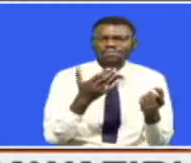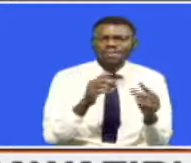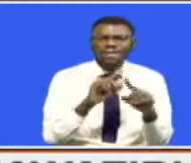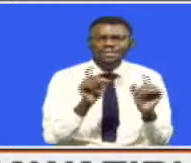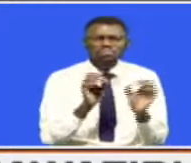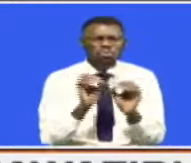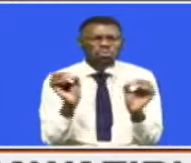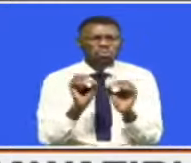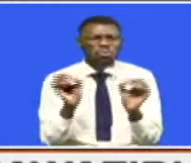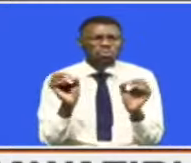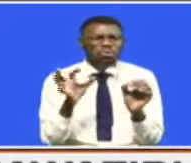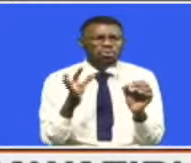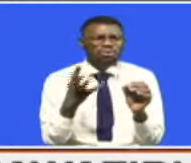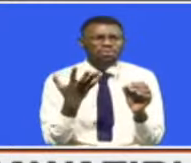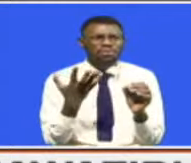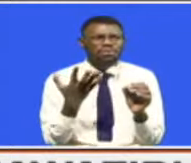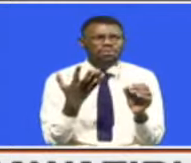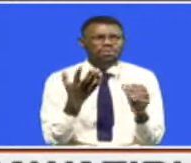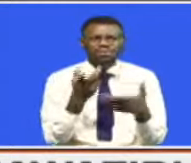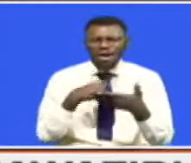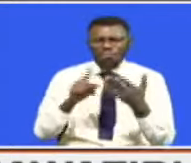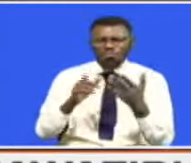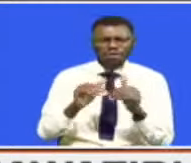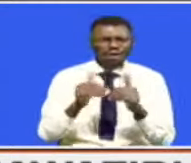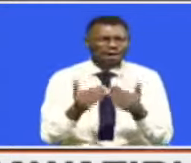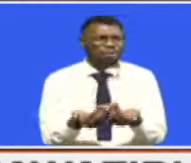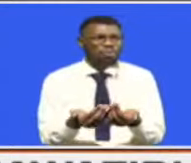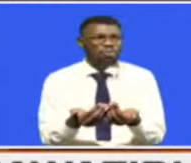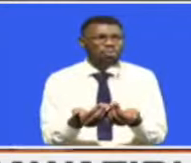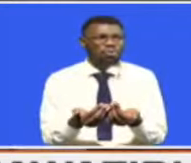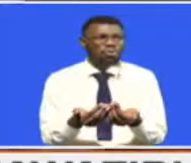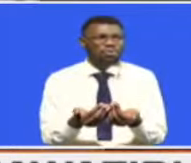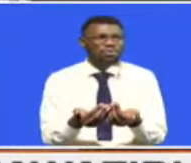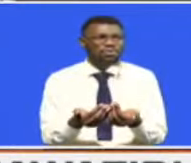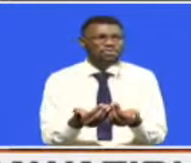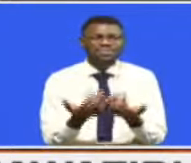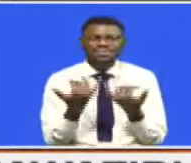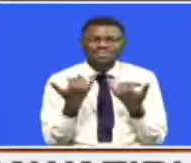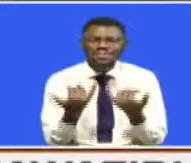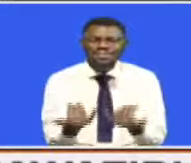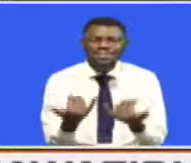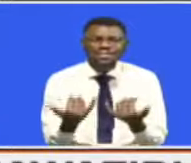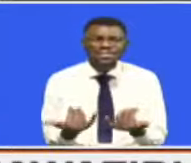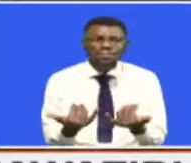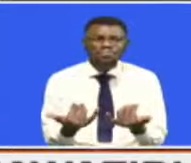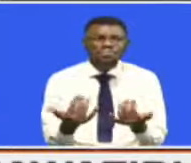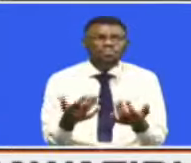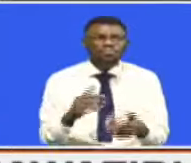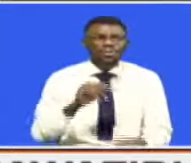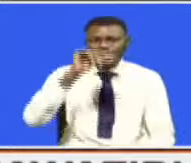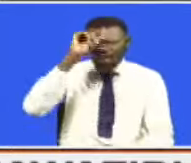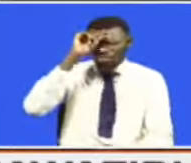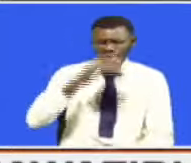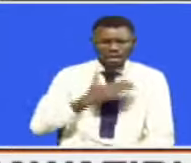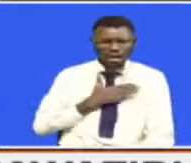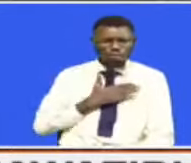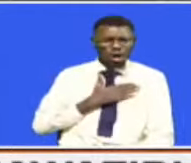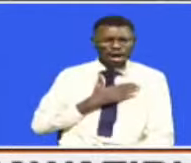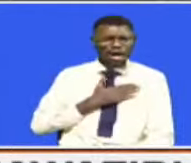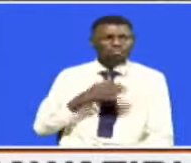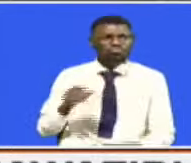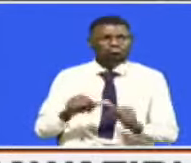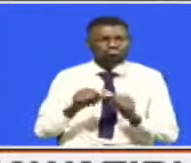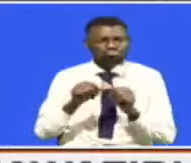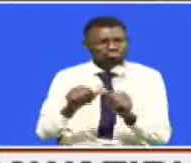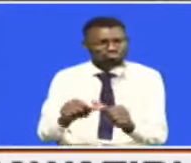anafanya maki. Hii maisha ya mtoto inakuwa shida. Sisi wa mtoto wetu amezaliwa, tunamtunza, na